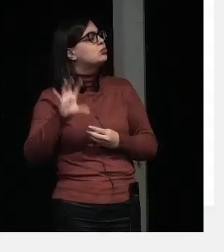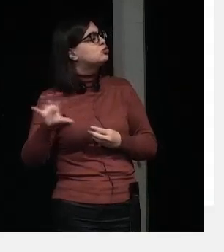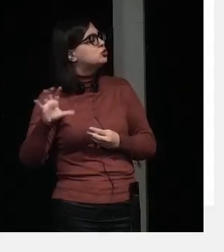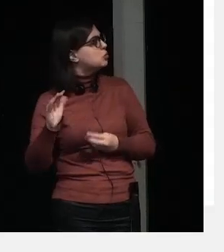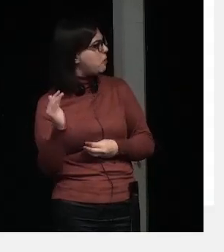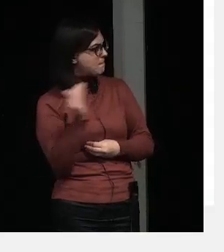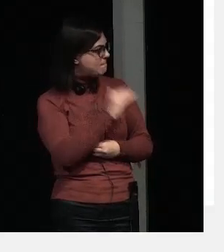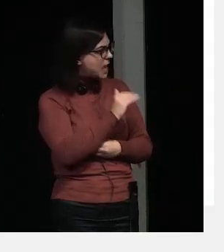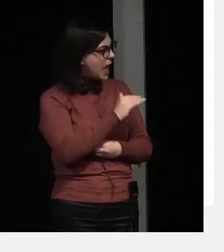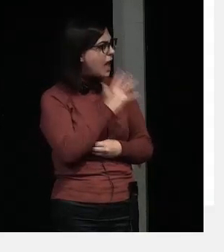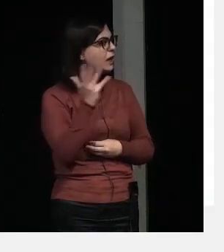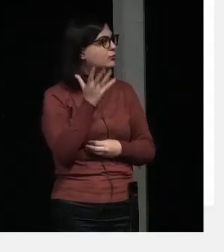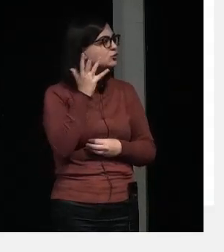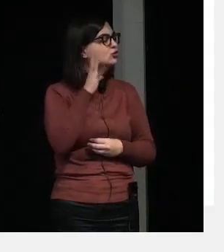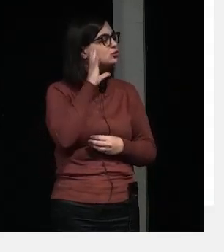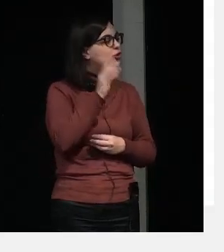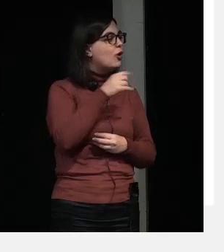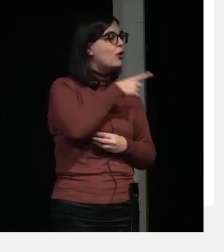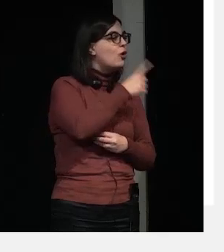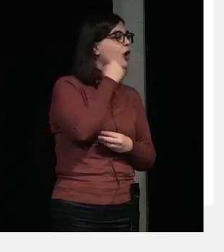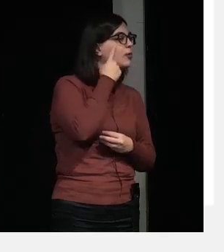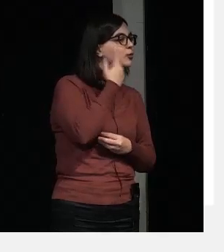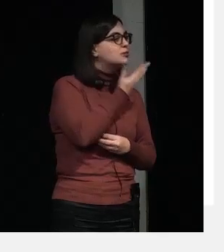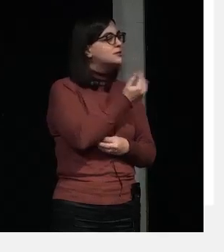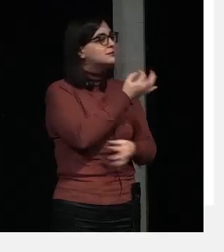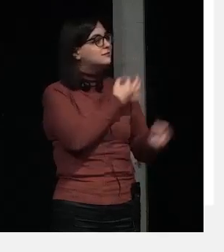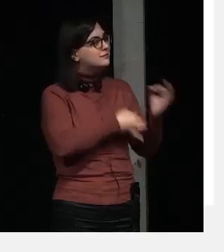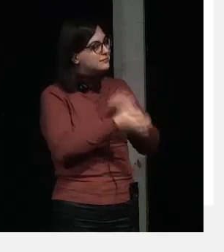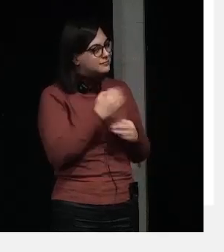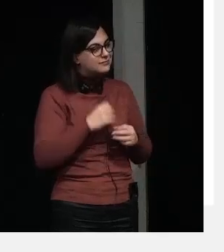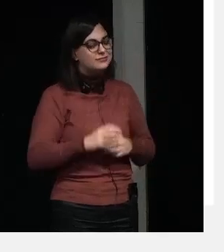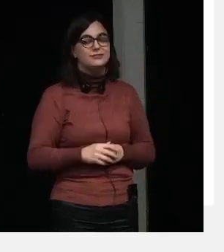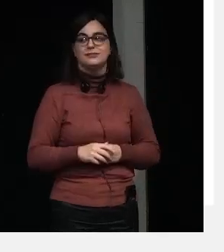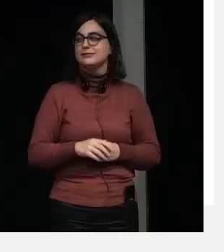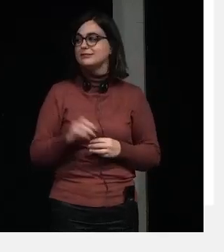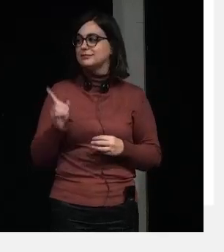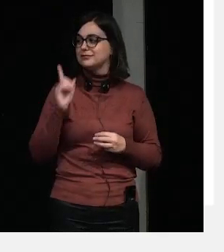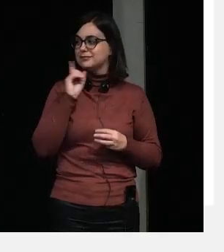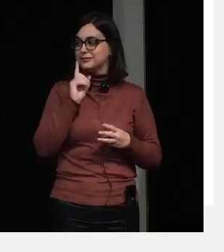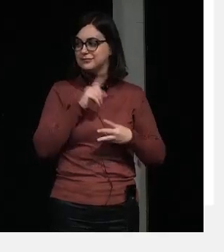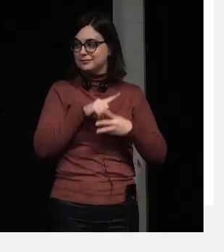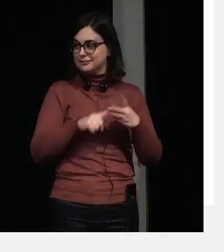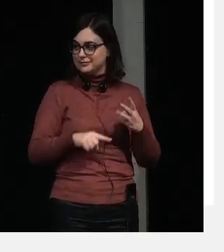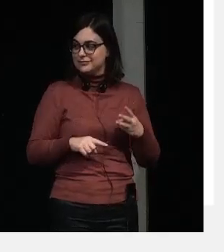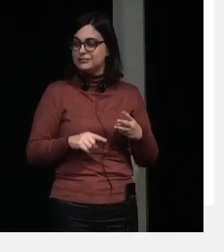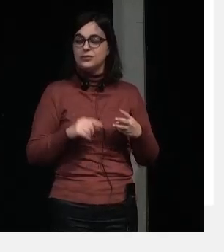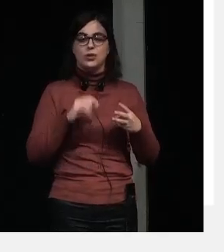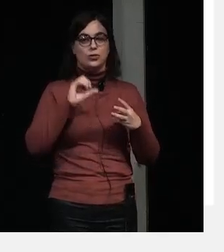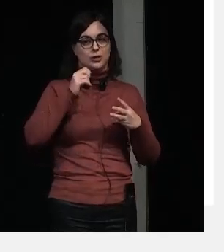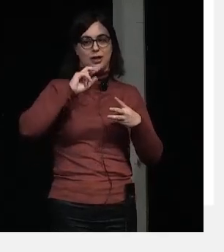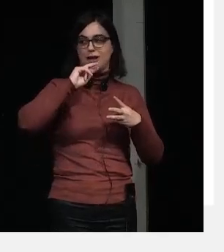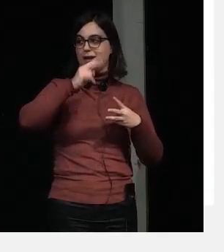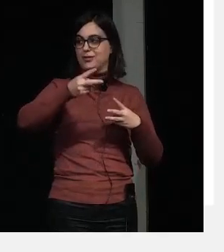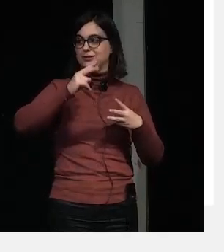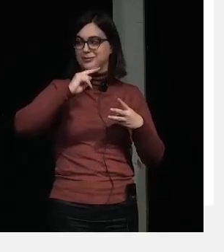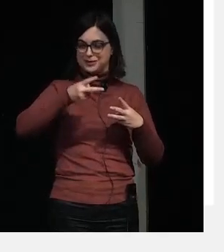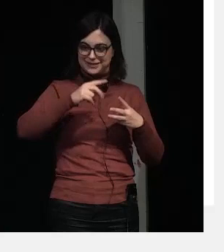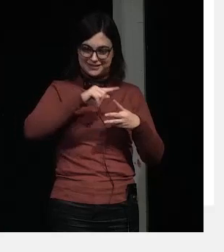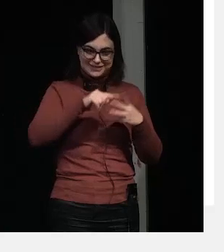θα έπρεπε να αλλάξουν? Ναι, ευχαριστώ πάρα πολύ για την ερώτηση. Να απαντήσω πρώτα στην ερώτηση της κυρίας και έπειτα στη δική